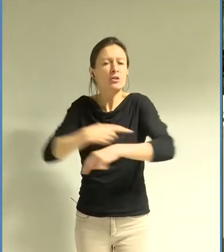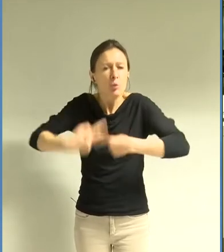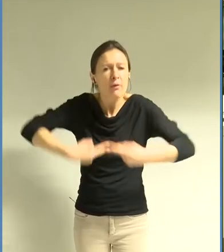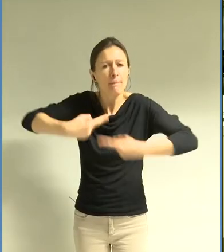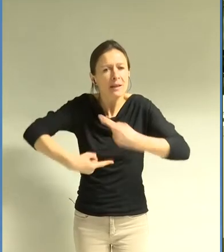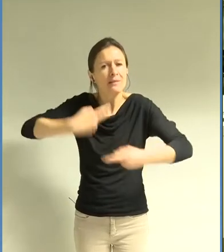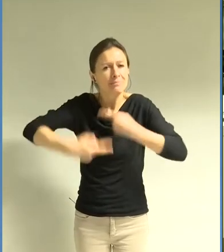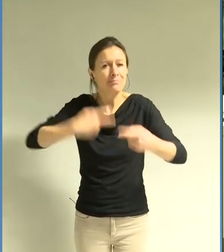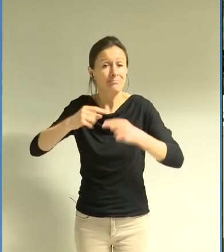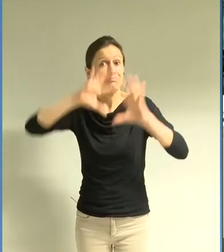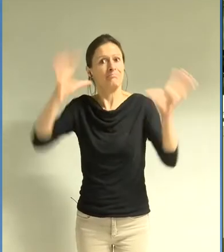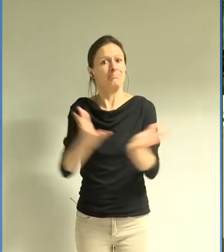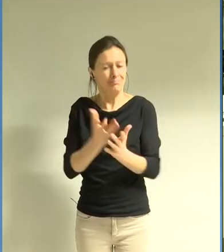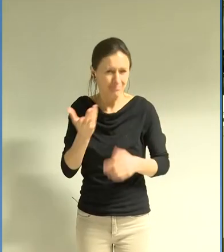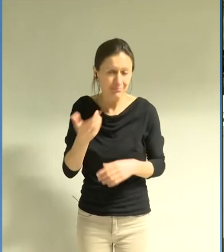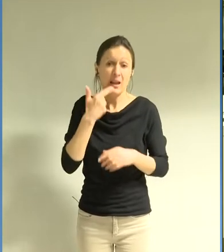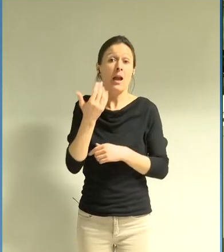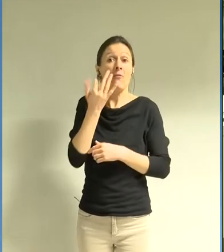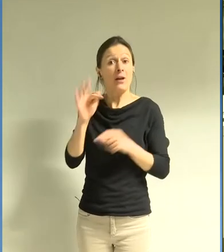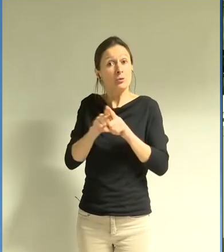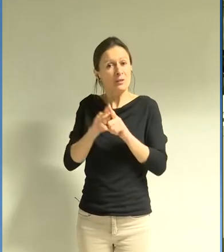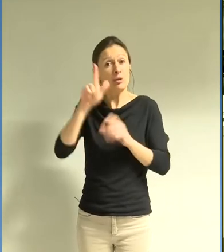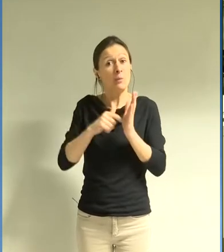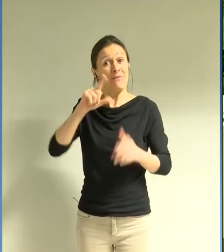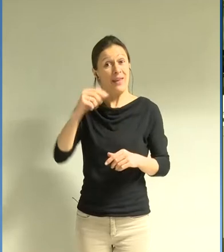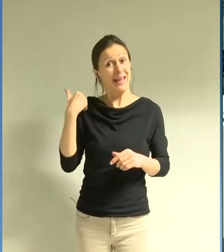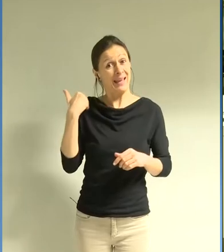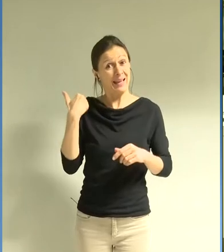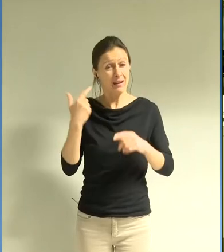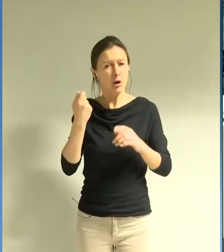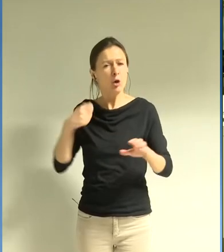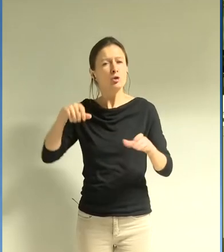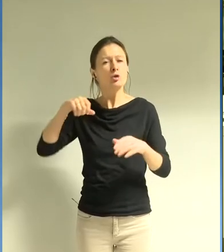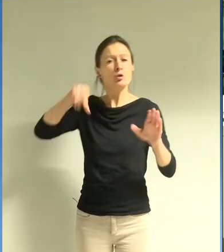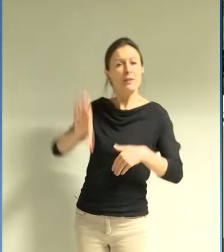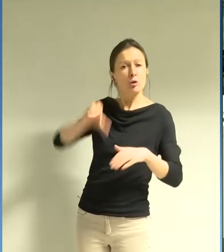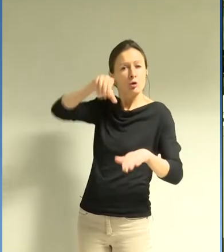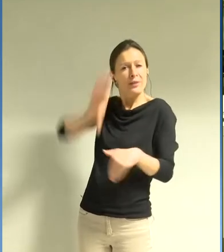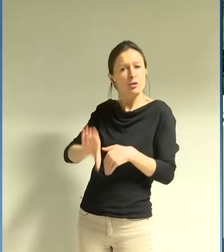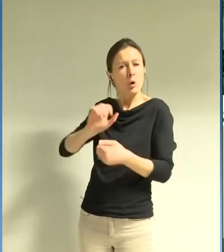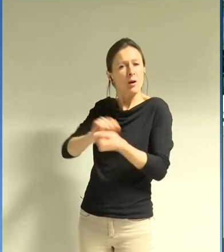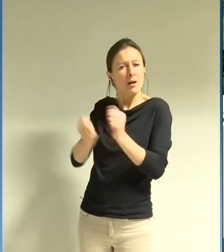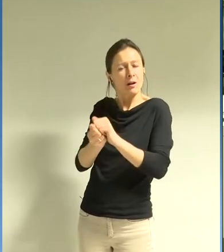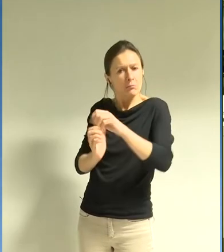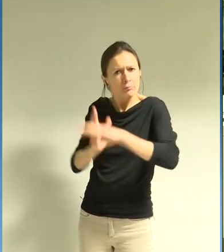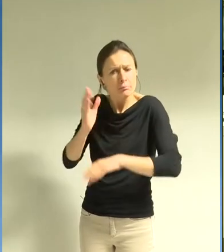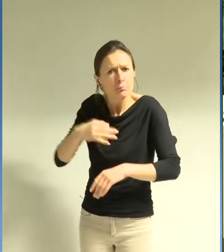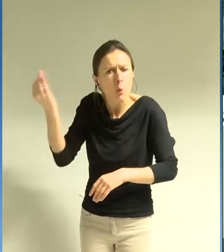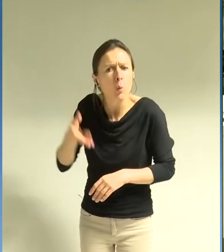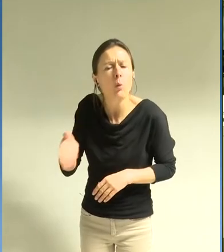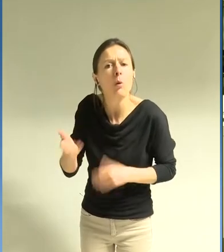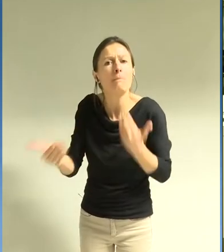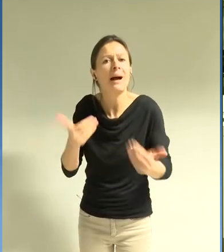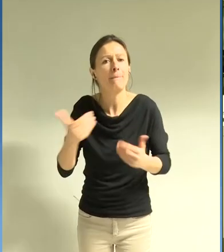finale considérant que la france présenté en 2020 un excédent de subventions aux combustibles fossiles par rapport aux subventions allouées aux